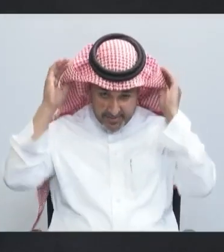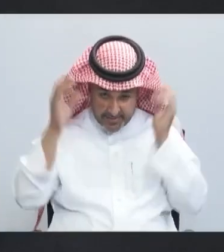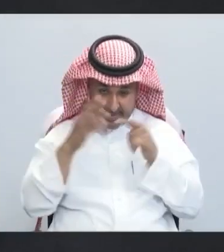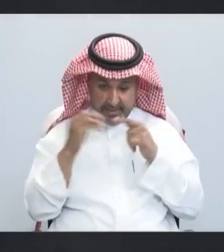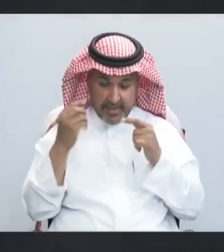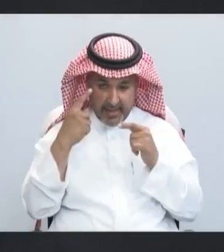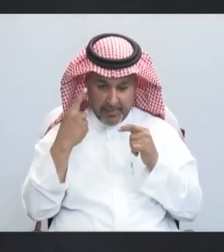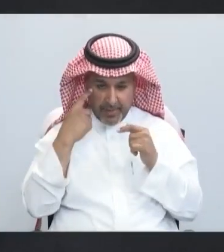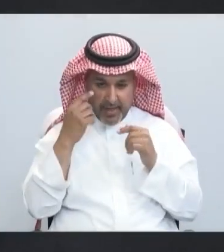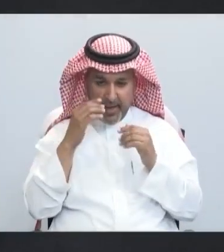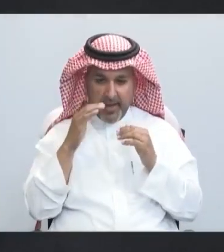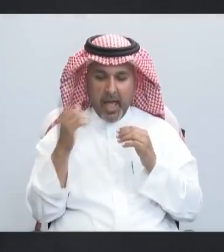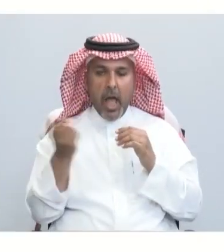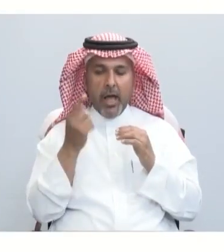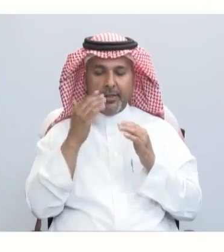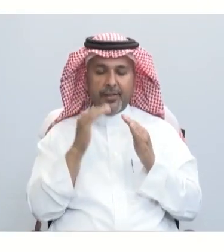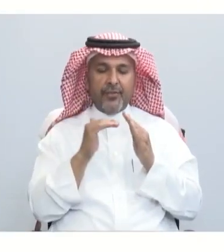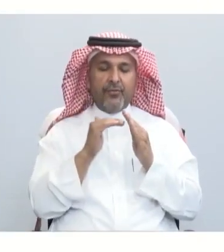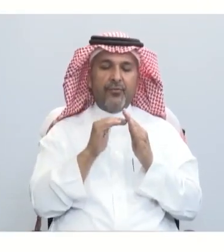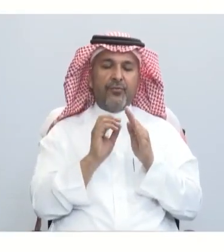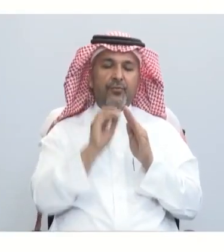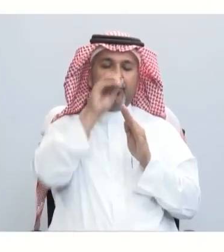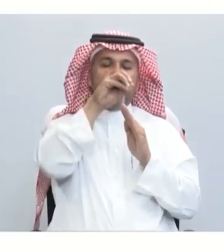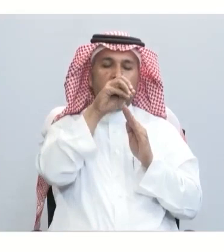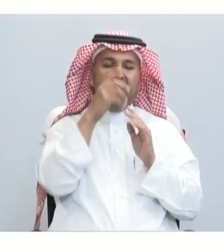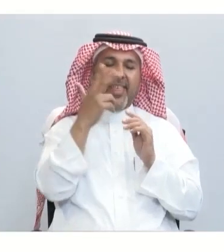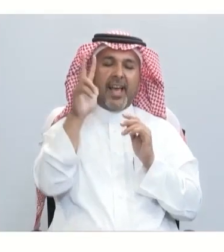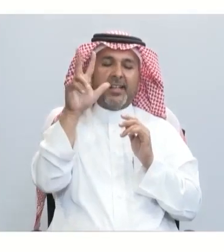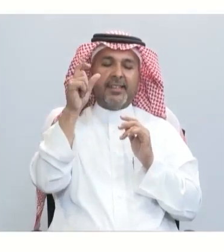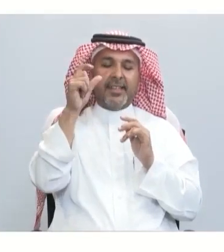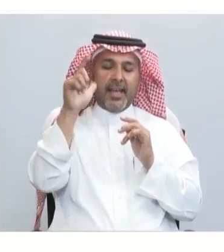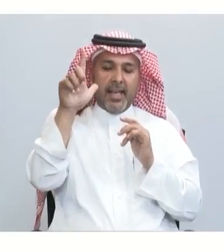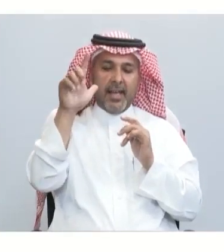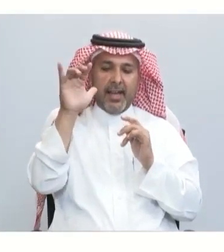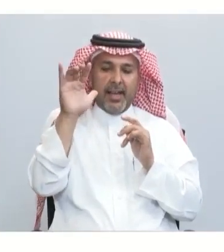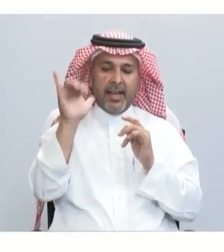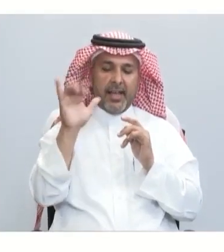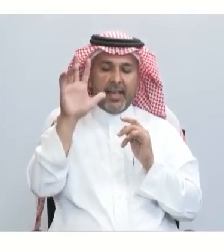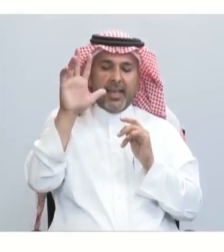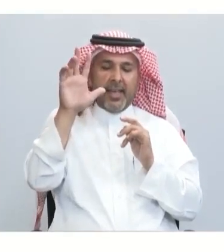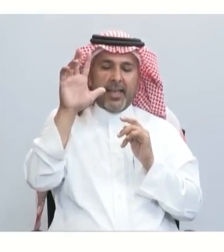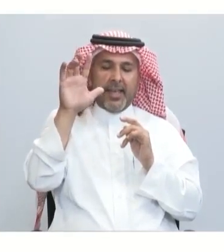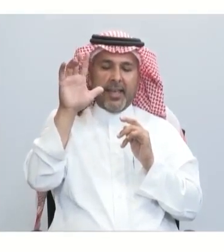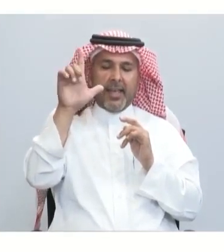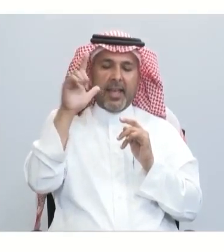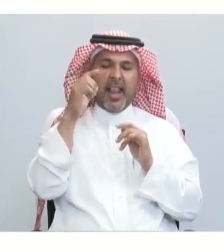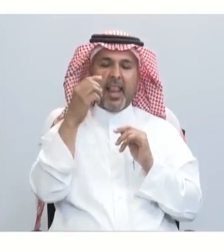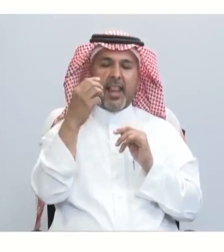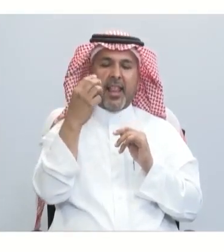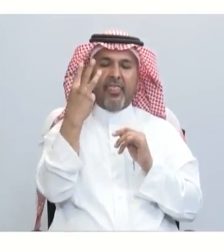الدليل فرديا ممتاز نجي نبسط الان زي ما قلنا الجذر الثالث طبعا هنا نوزع